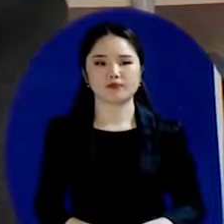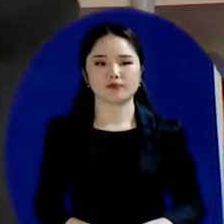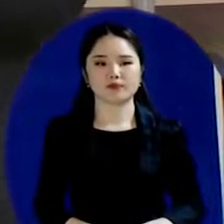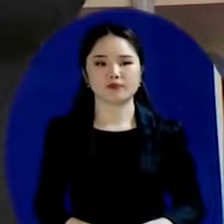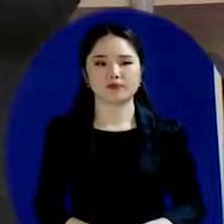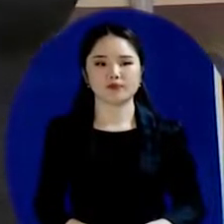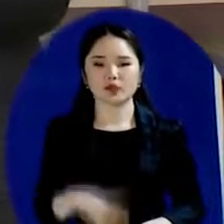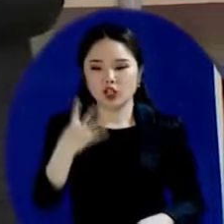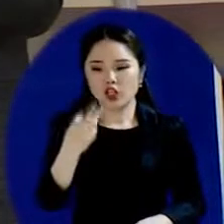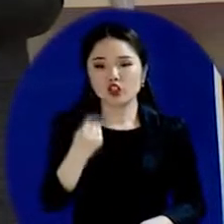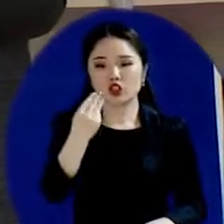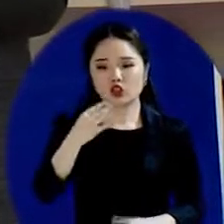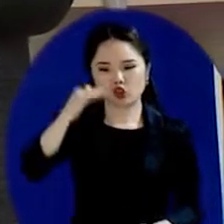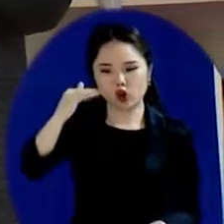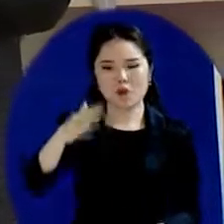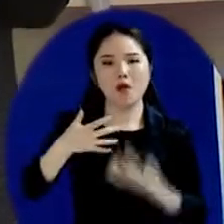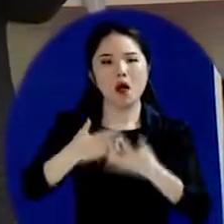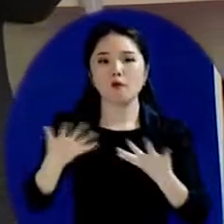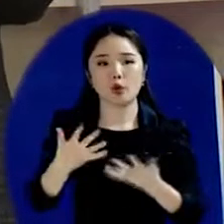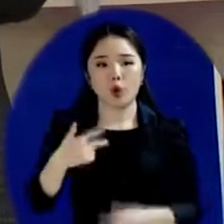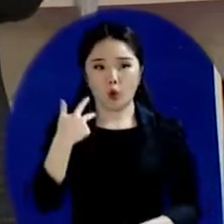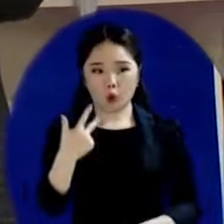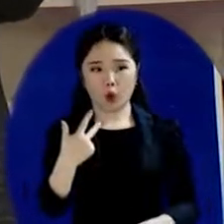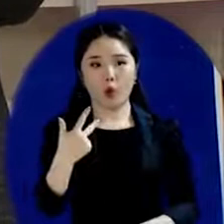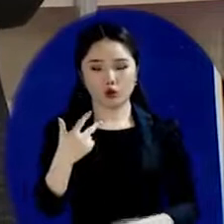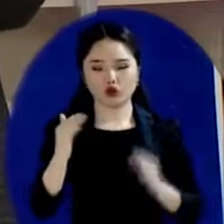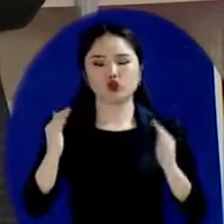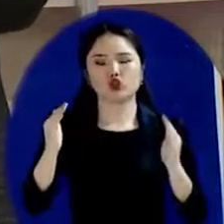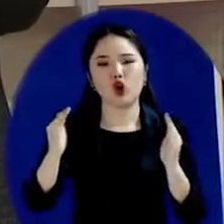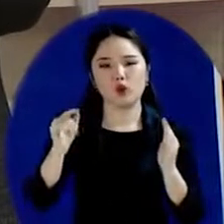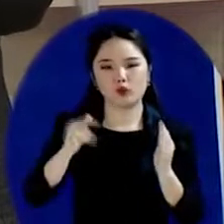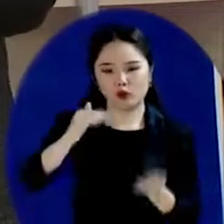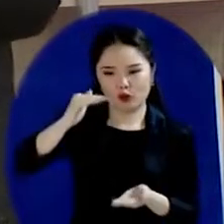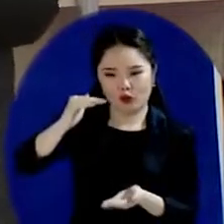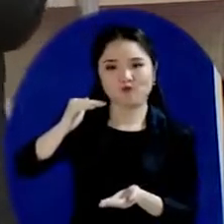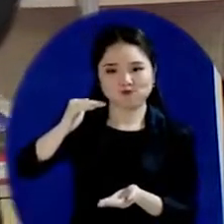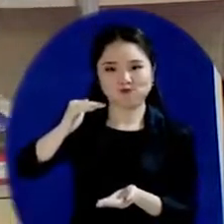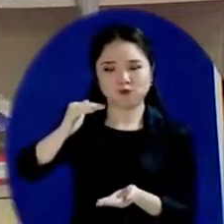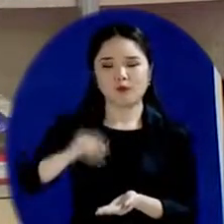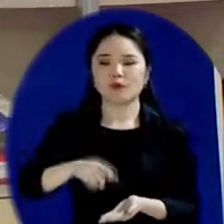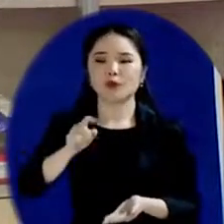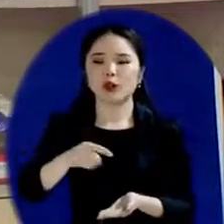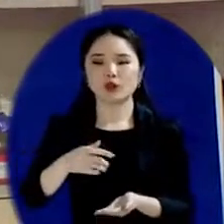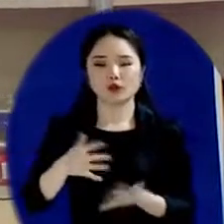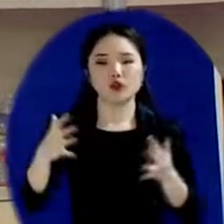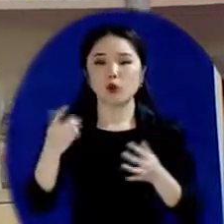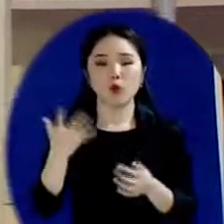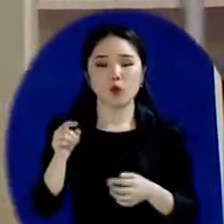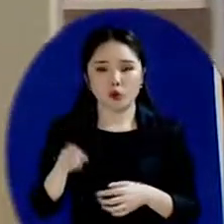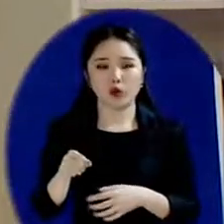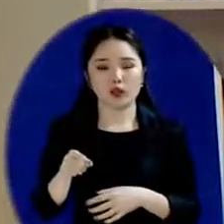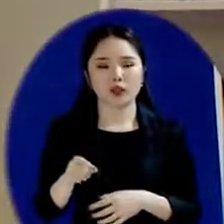За, хэдэн том төрс байна вэ хүүхдүүдээ? 3 том төрс байх нэ. За энэ 3 том төрсийг энэ